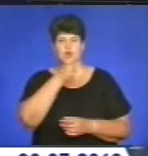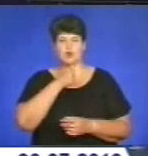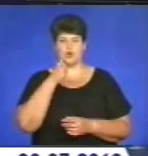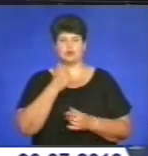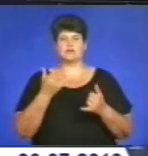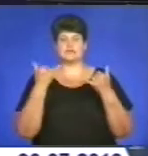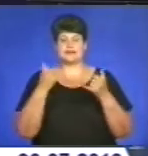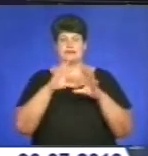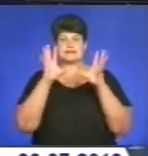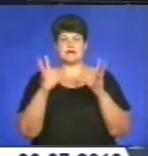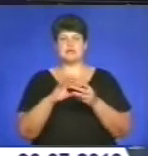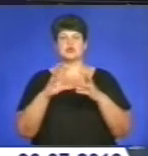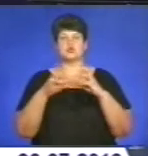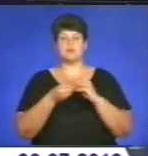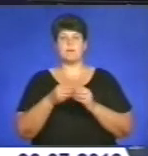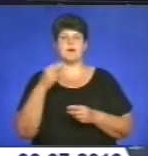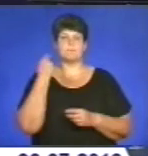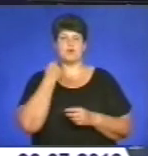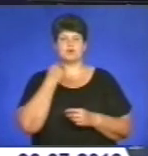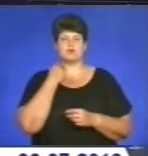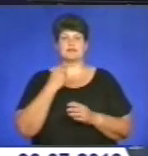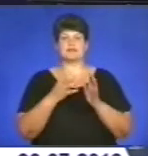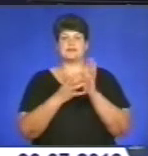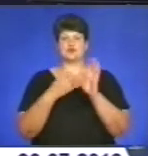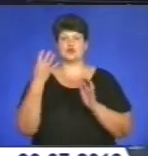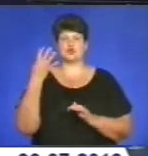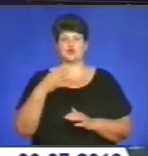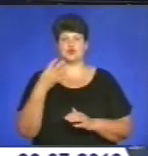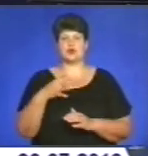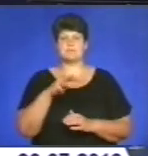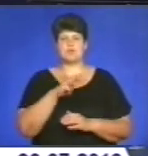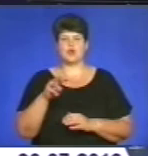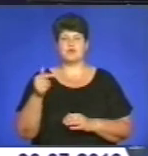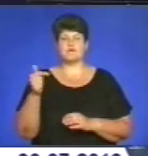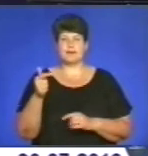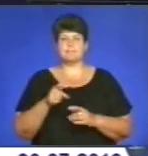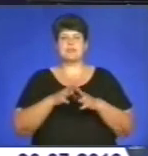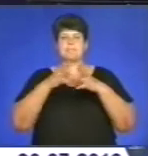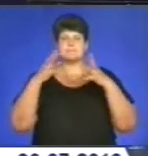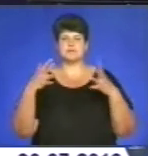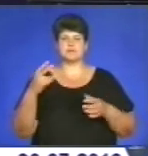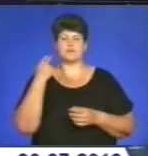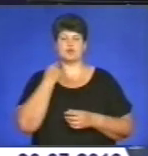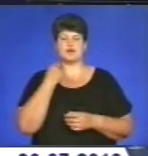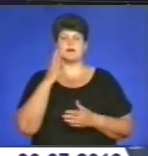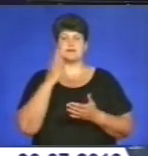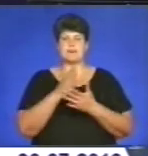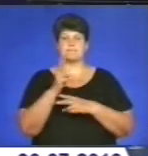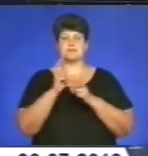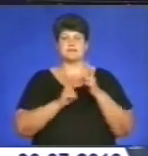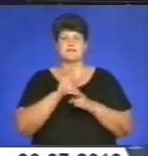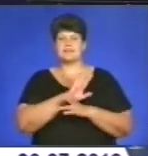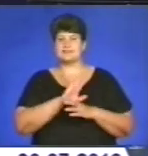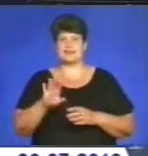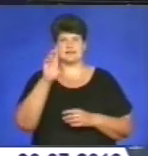Нині загальна сума боргу – близько 940 мільйонів гривень. Найбільшими боржниками поки залишаються підприємства